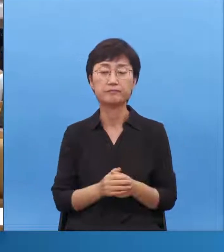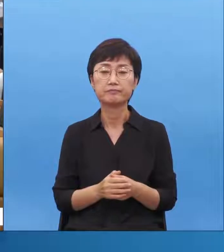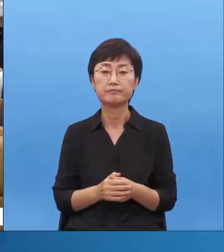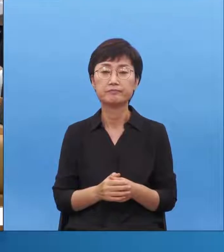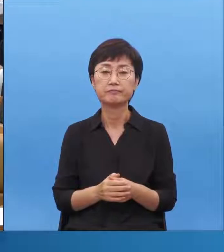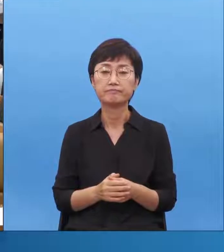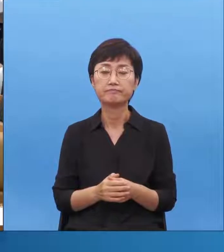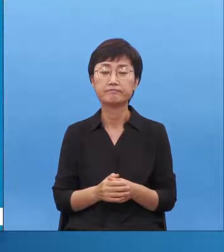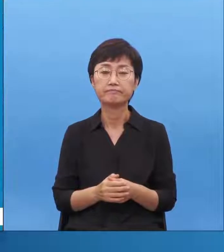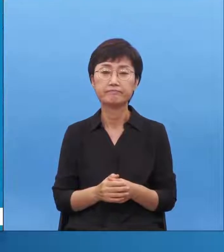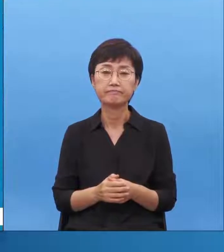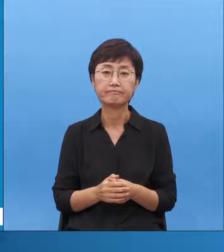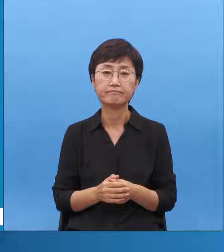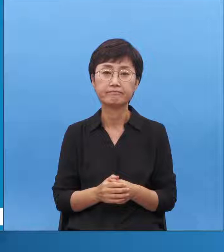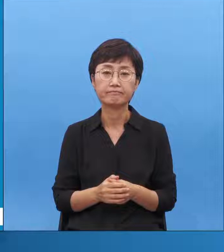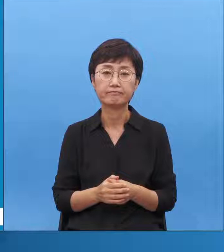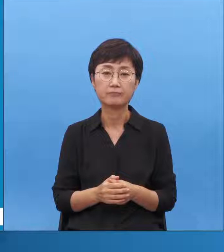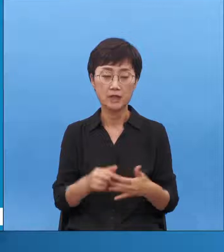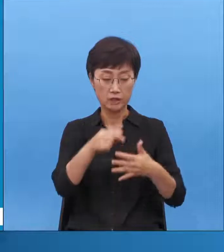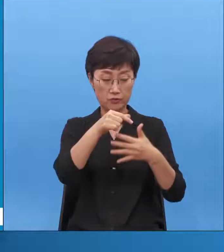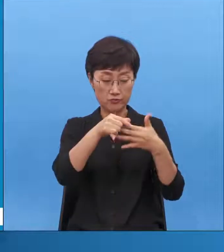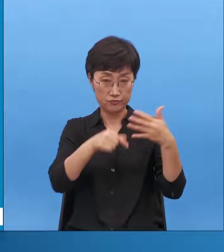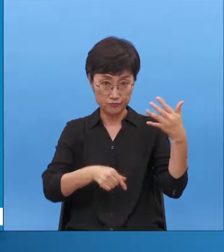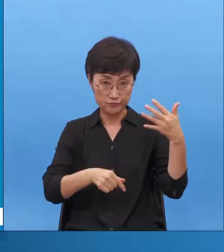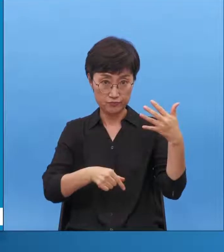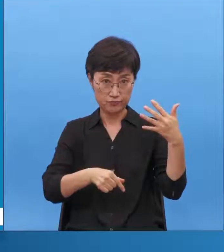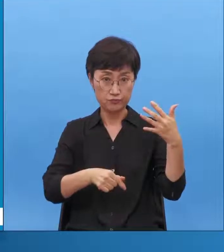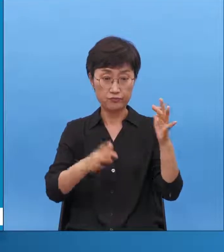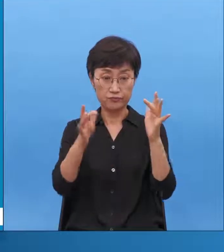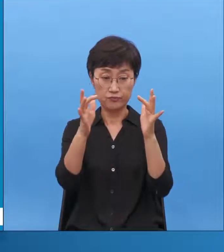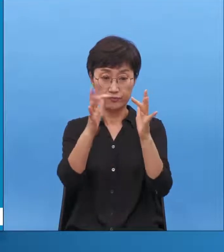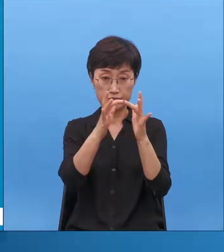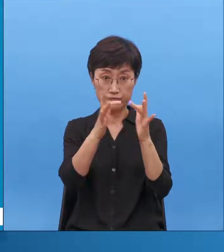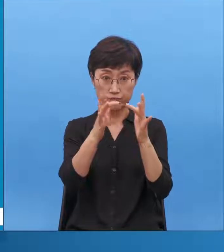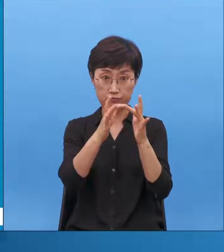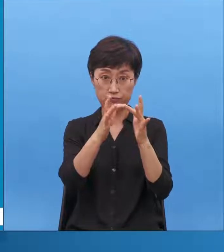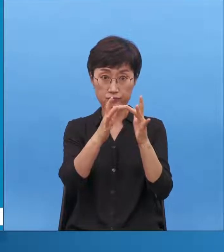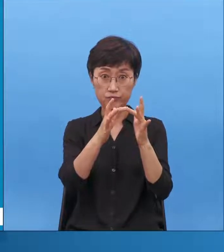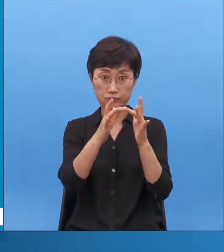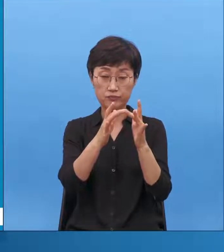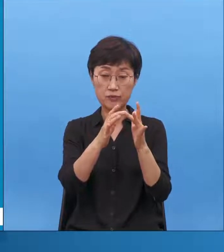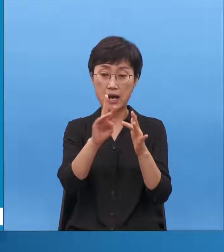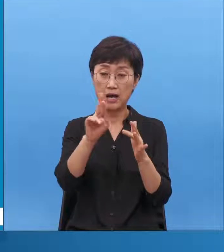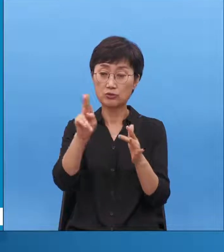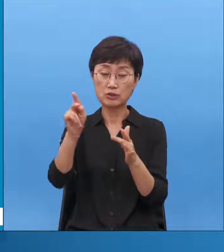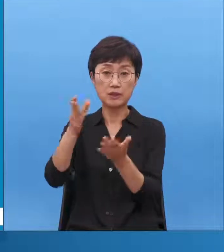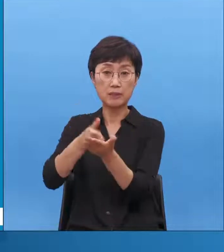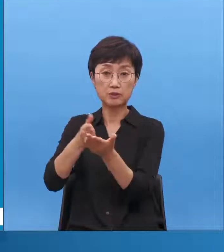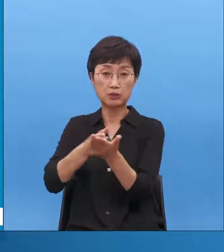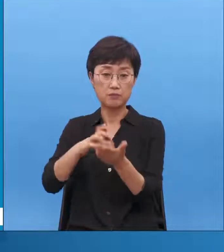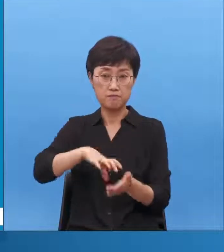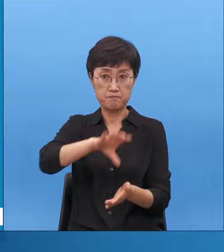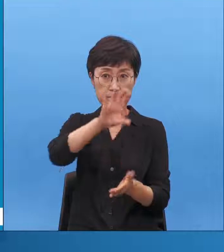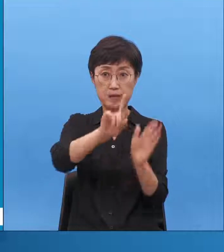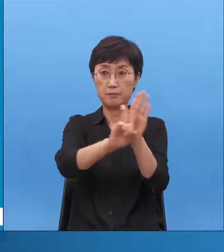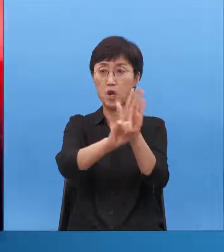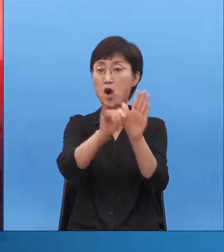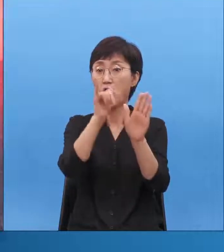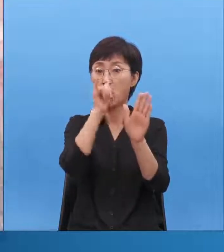3일간 열립니다. 모든 일정은 전도협회 공식 채널 유튜브 위다락과 RUTC 방송을 통해 생방송됩니다.